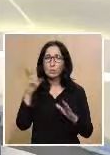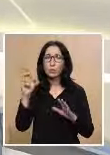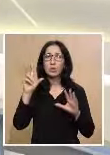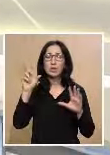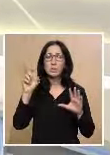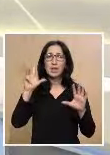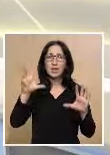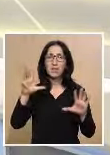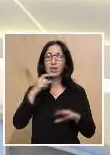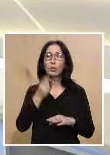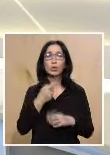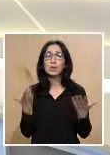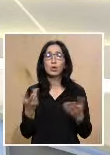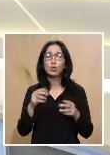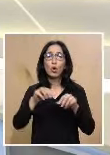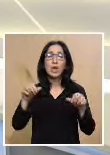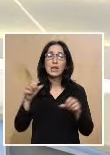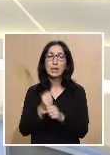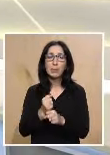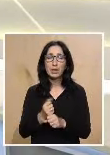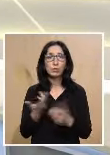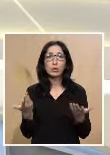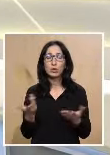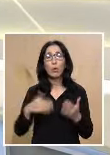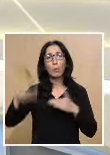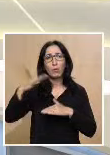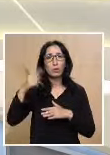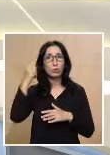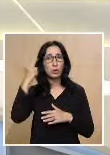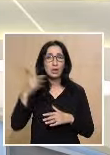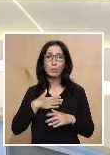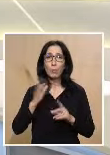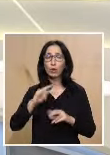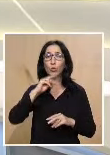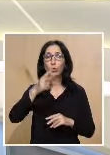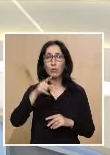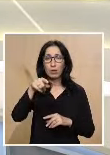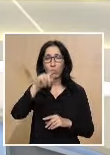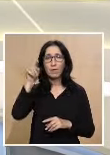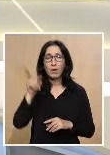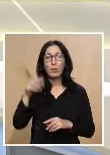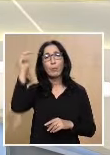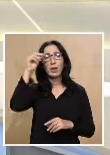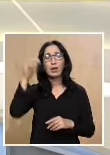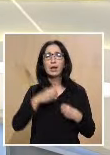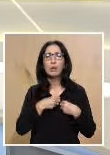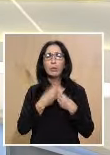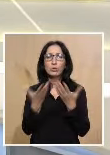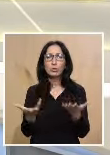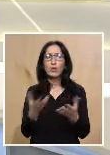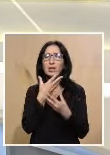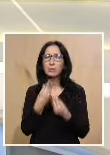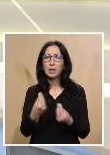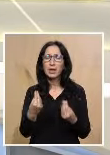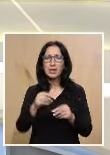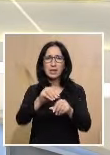1879 година. А защо именно земеделско? Повечето от нас могат да отговорят на този въпрос. България е благословена с прекрасни